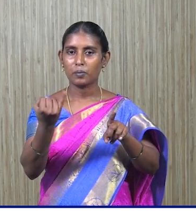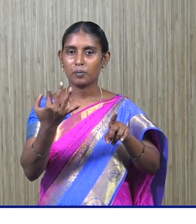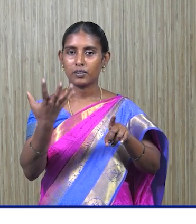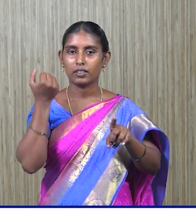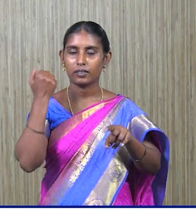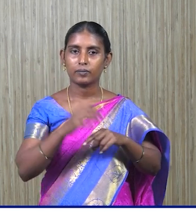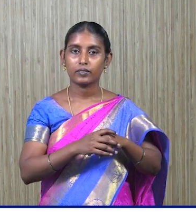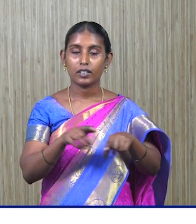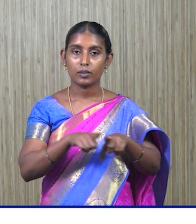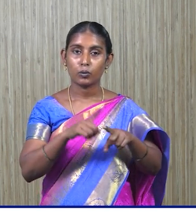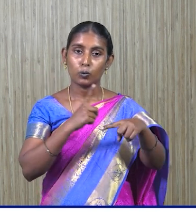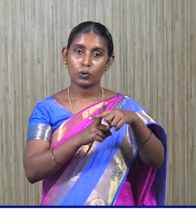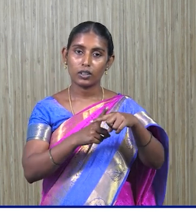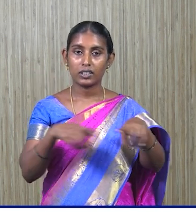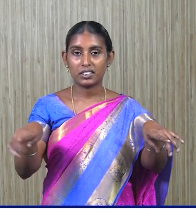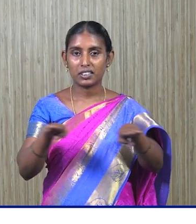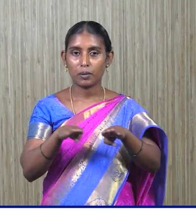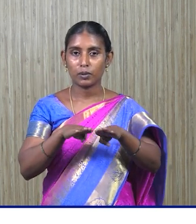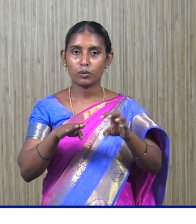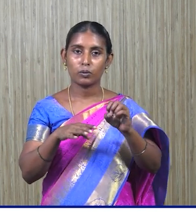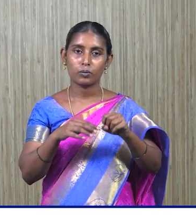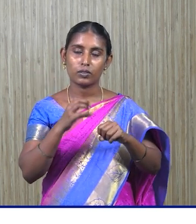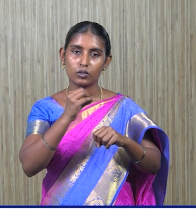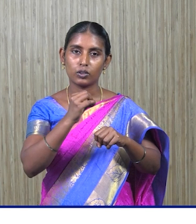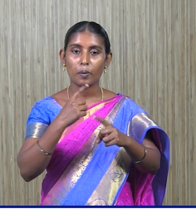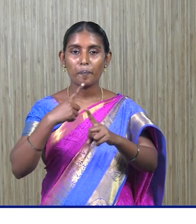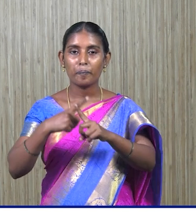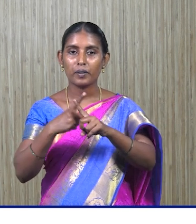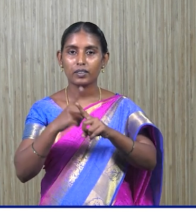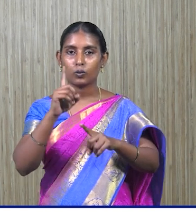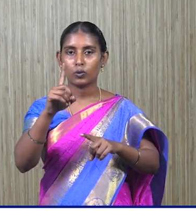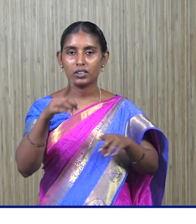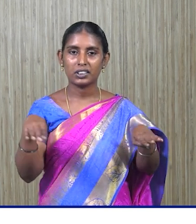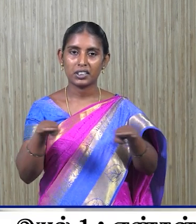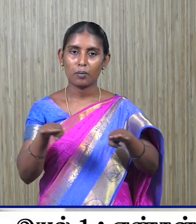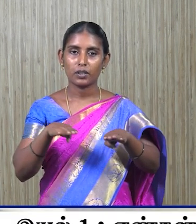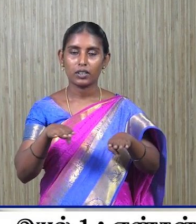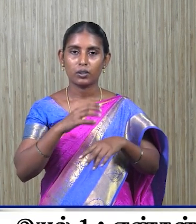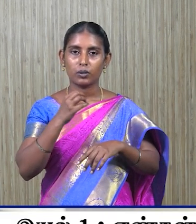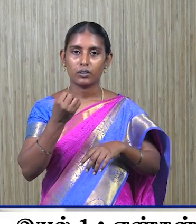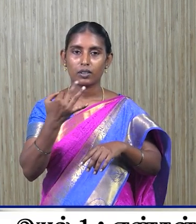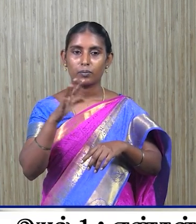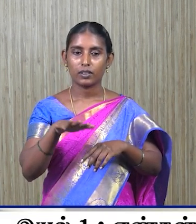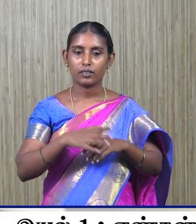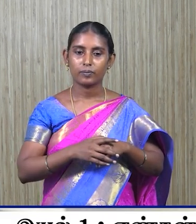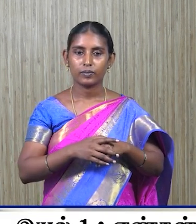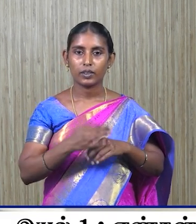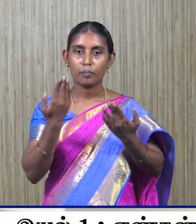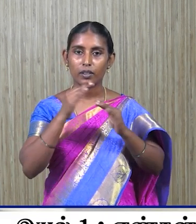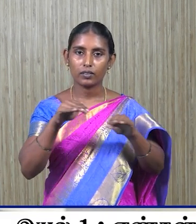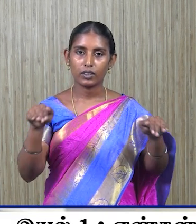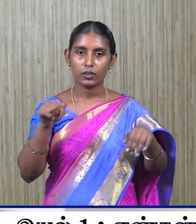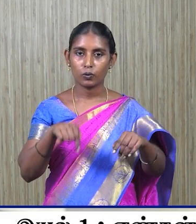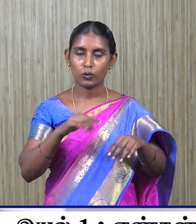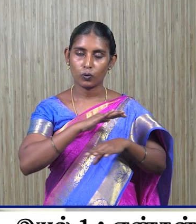உறுப்பு 0 என்றும் பெருக்கலுக்கு சமணி உறுப்பு 1 என்றும் செயல்பட்டு கொண்டிருக்கிறது. மாணவர்களே, இவ்வளோ நேரம் நாம் முழு